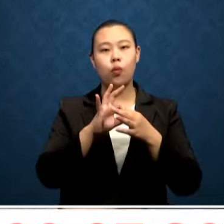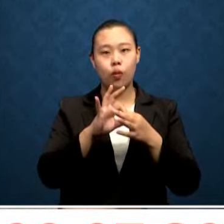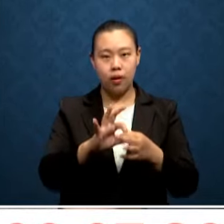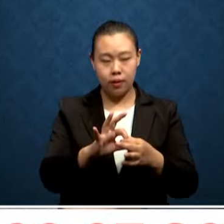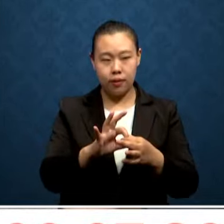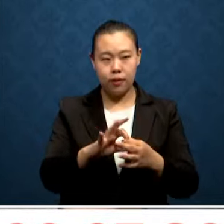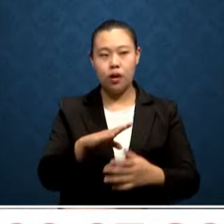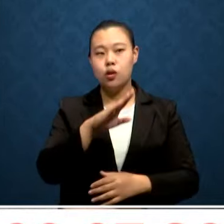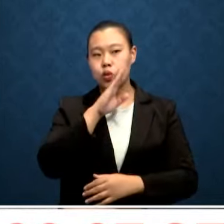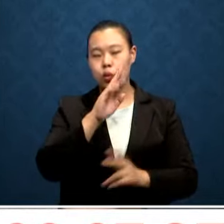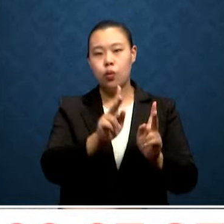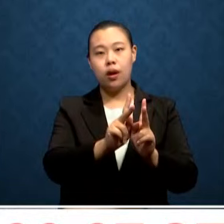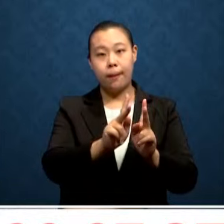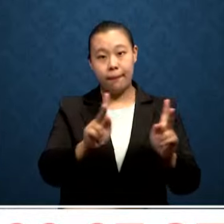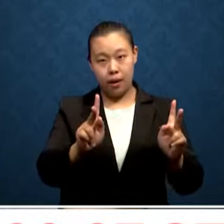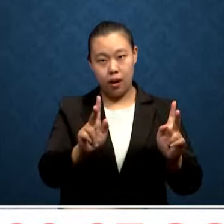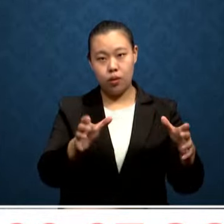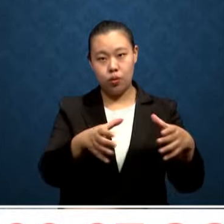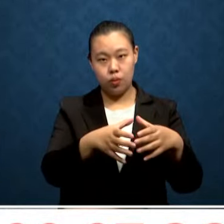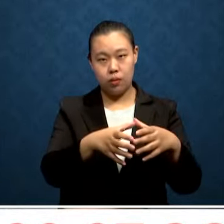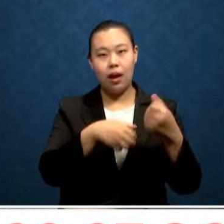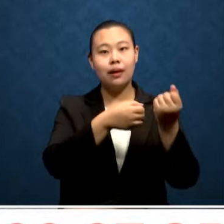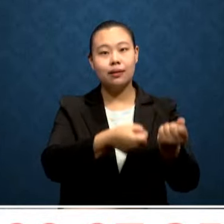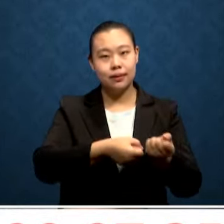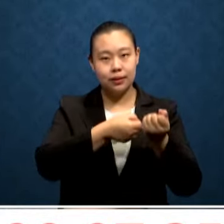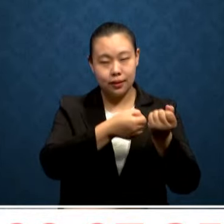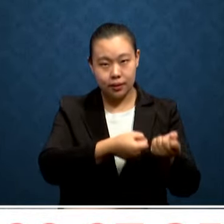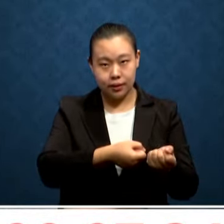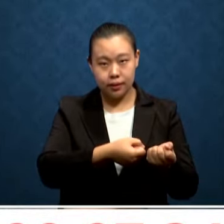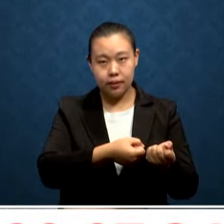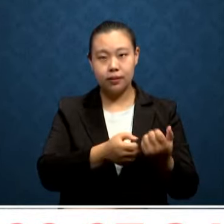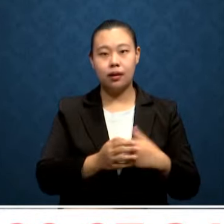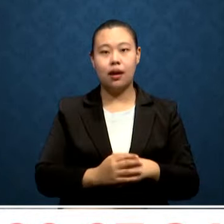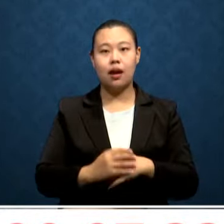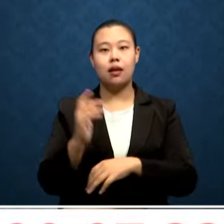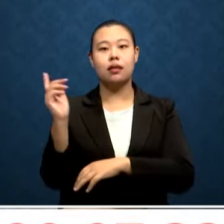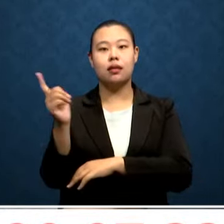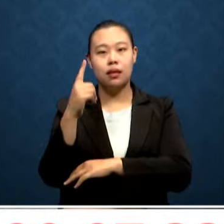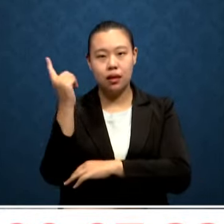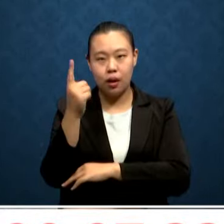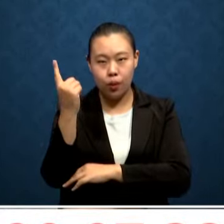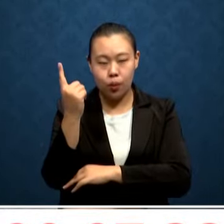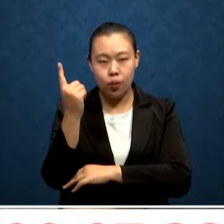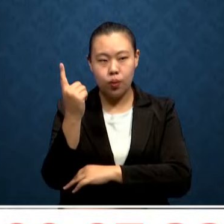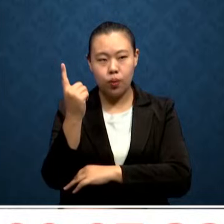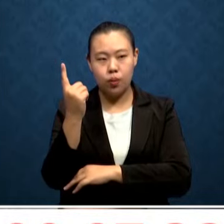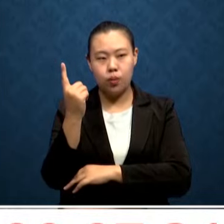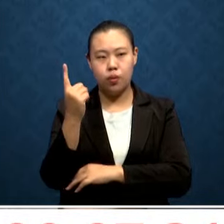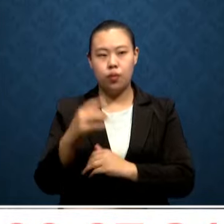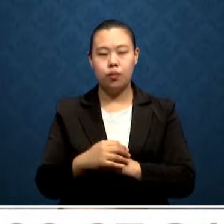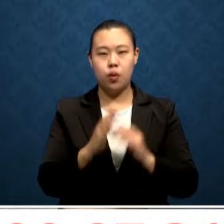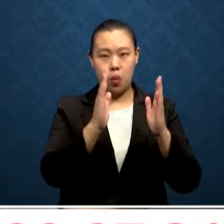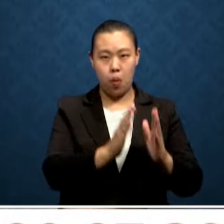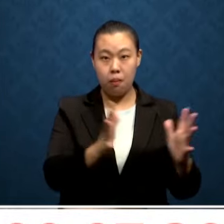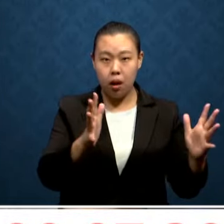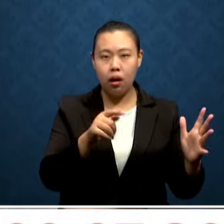กรรมาธิการหลักๆเี่นะครับเกษตรเอยท่องเที่ยวเอยเนี่ยครับค่อนข้างเยอะแต่